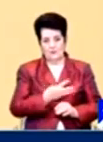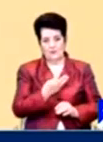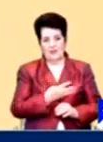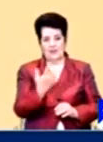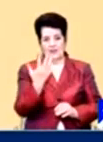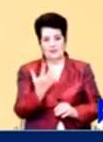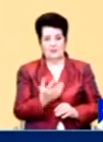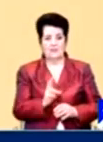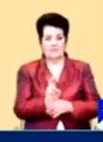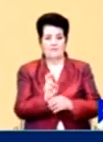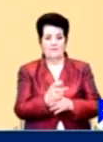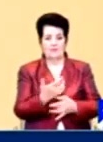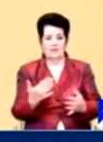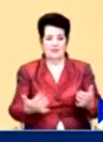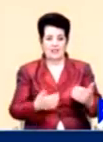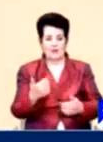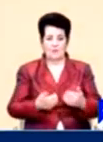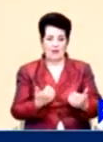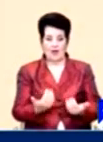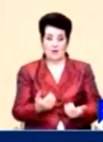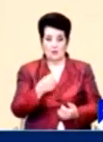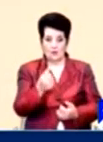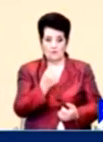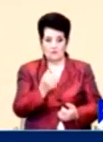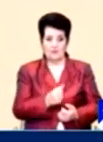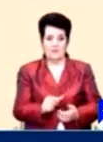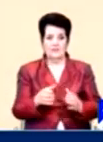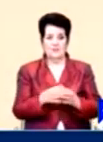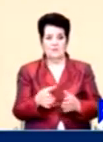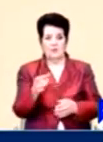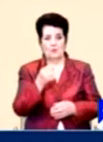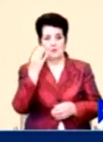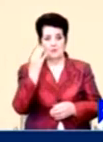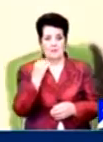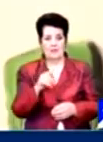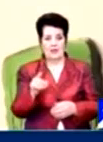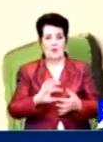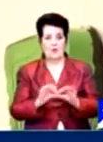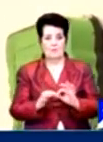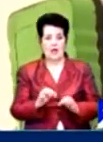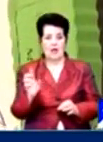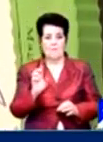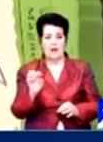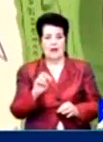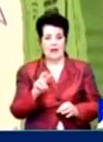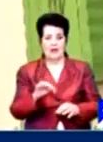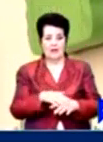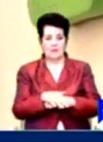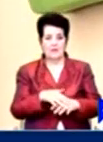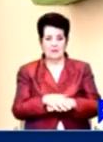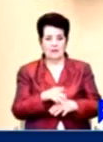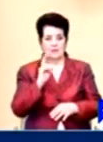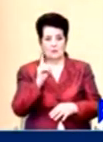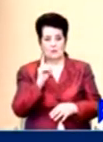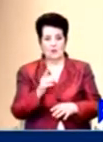participă consecvent la diferite competiții. Anul acesta a făcut parte din echipa Republicii Moldova la Olimpiada Balcanică de Matematică pentru